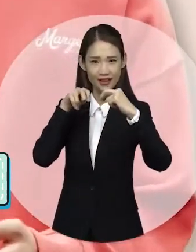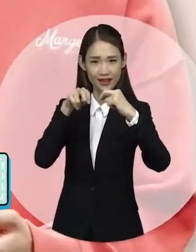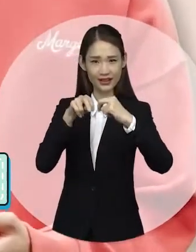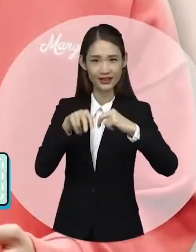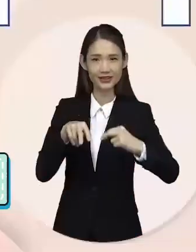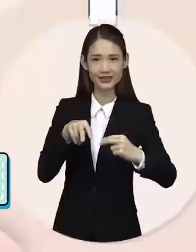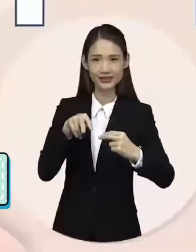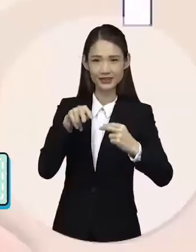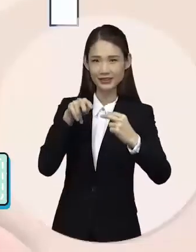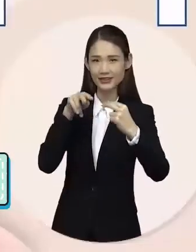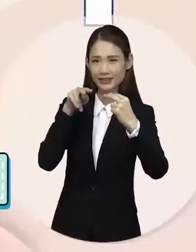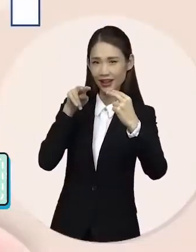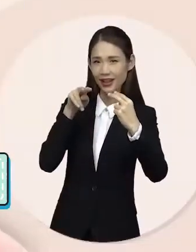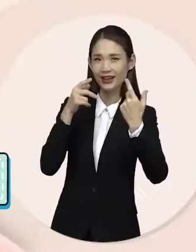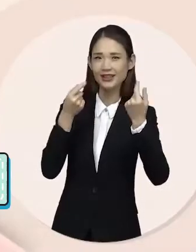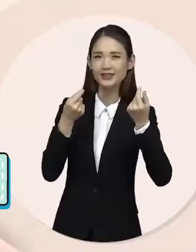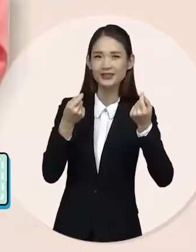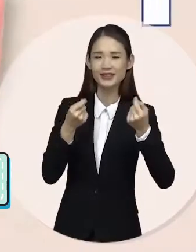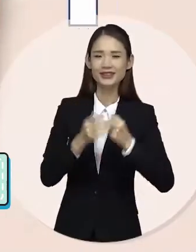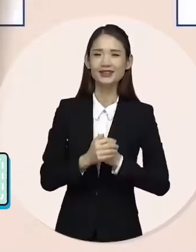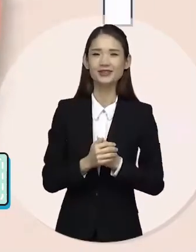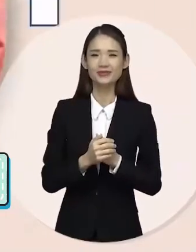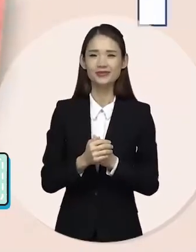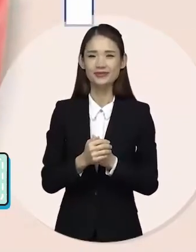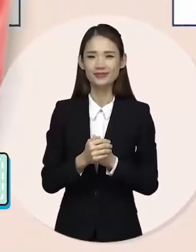딱 뚜뚜르